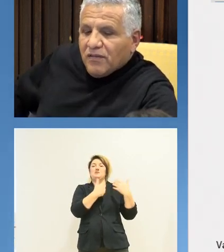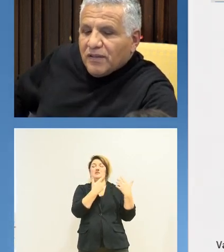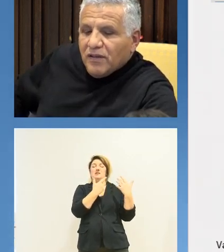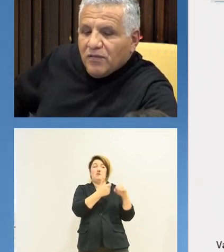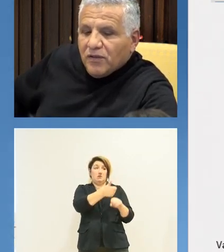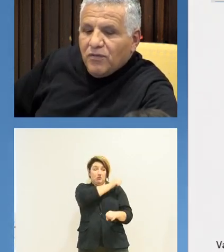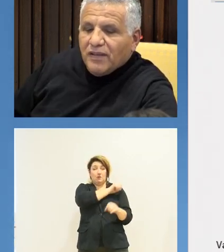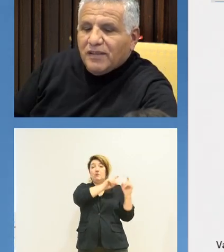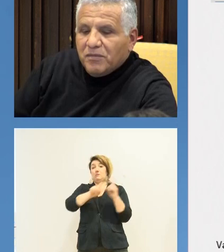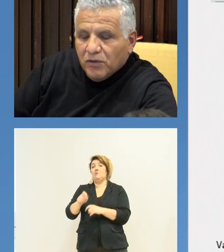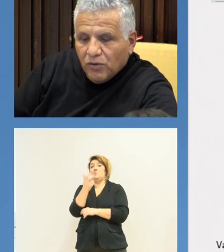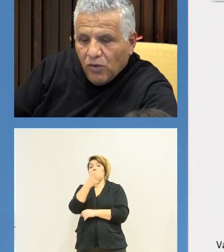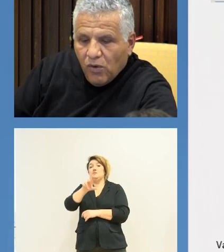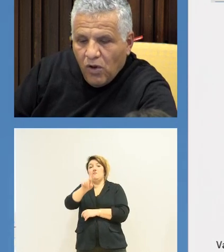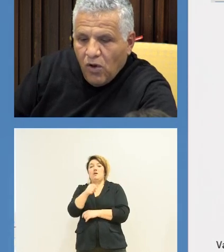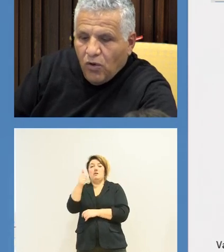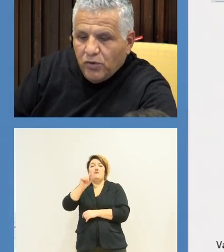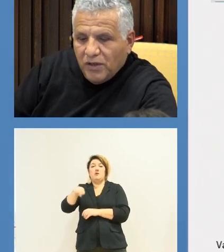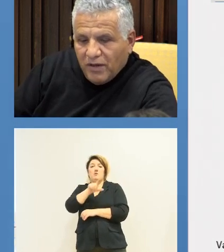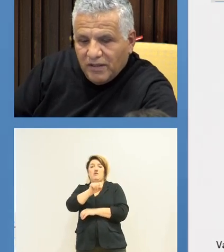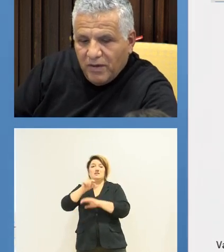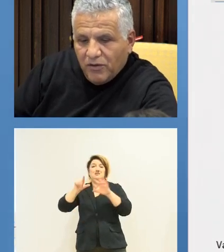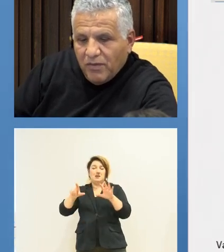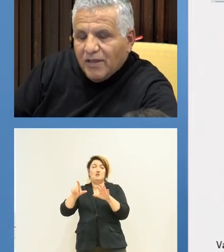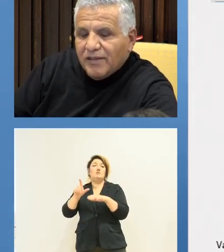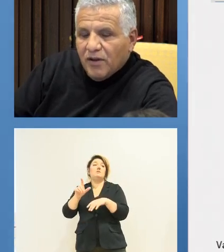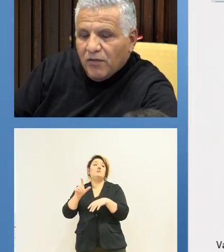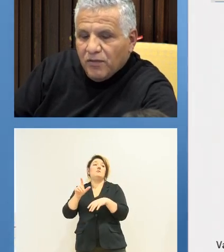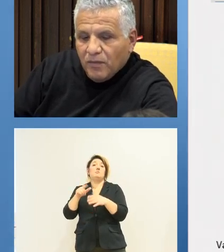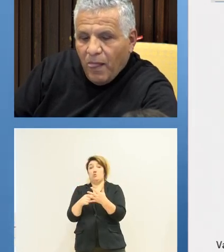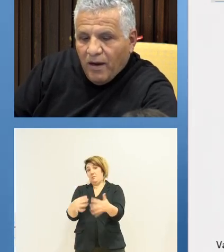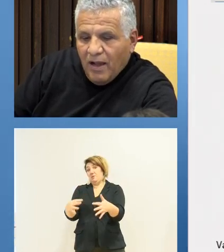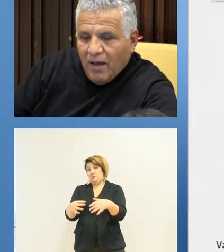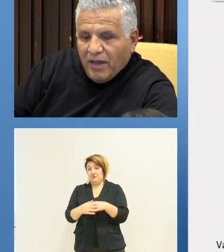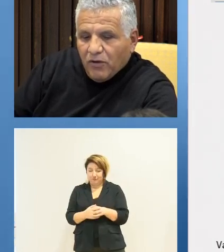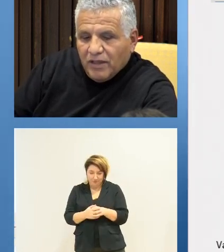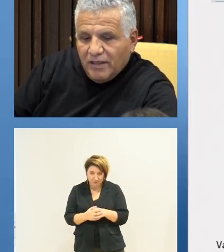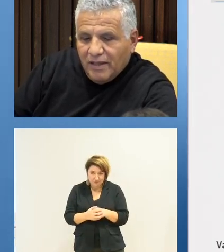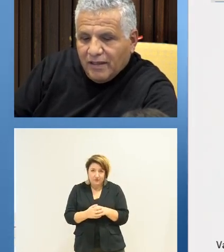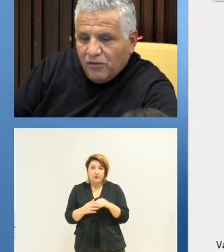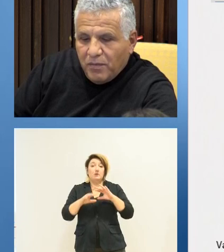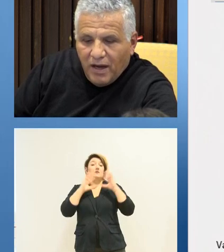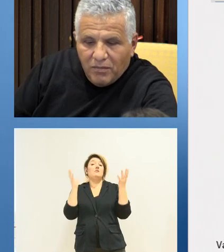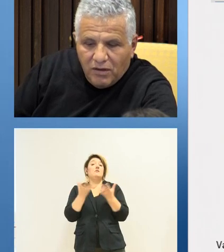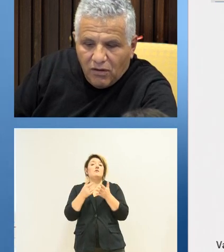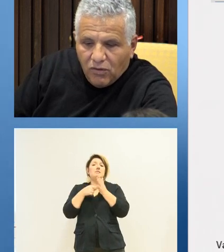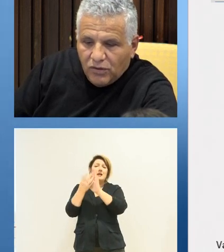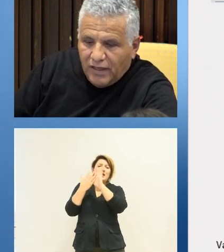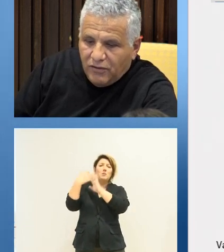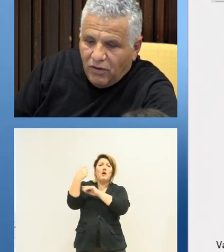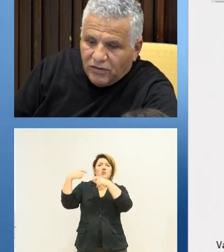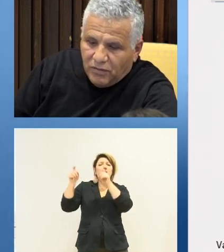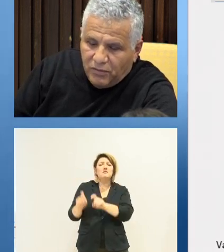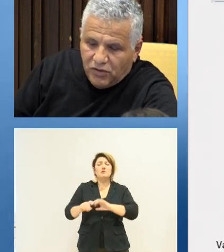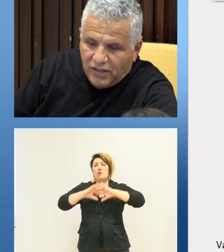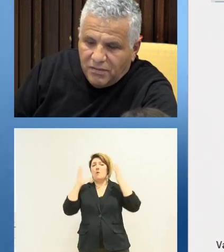a321 1,27 million d'euros au budget principal 2010 9 après retrait d'eads est récupérable l'encours de dette